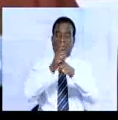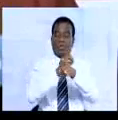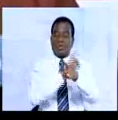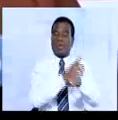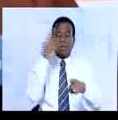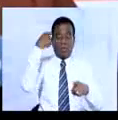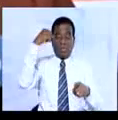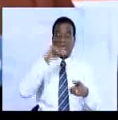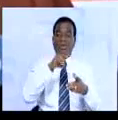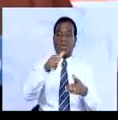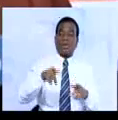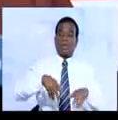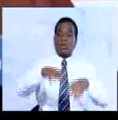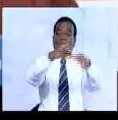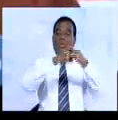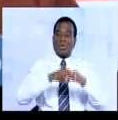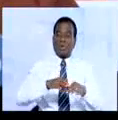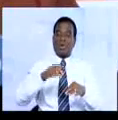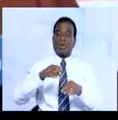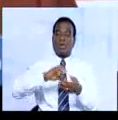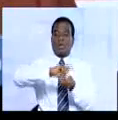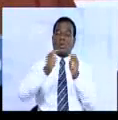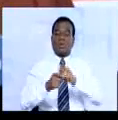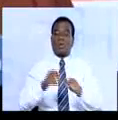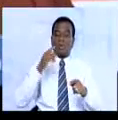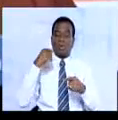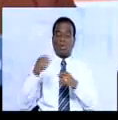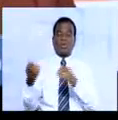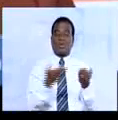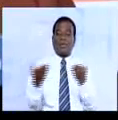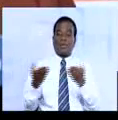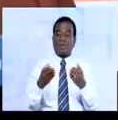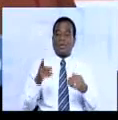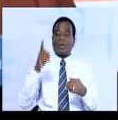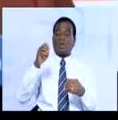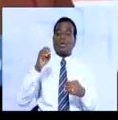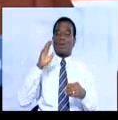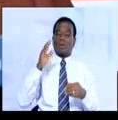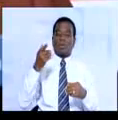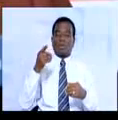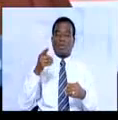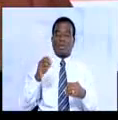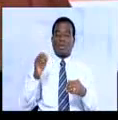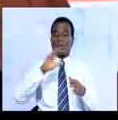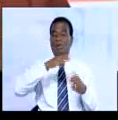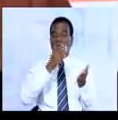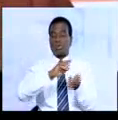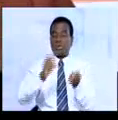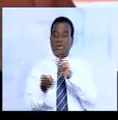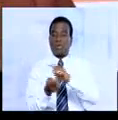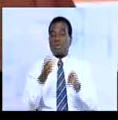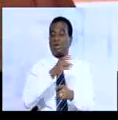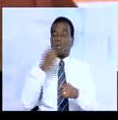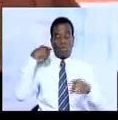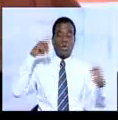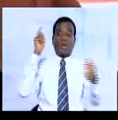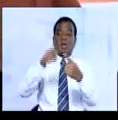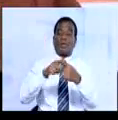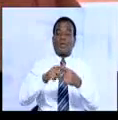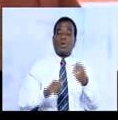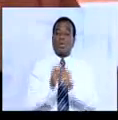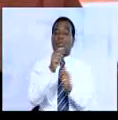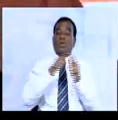cela, il nous appartient donc d'améliorer nos prestations, d'améliorer nos performances afin d'atteindre